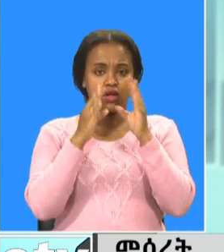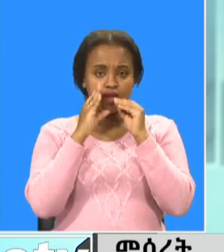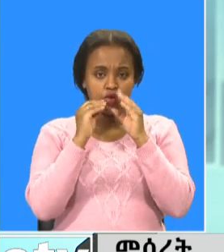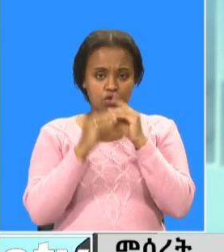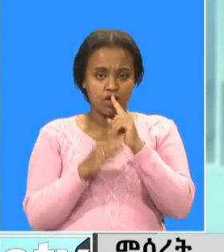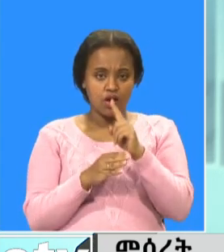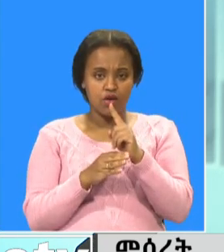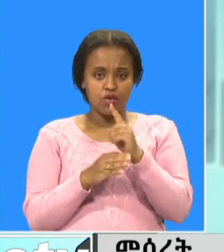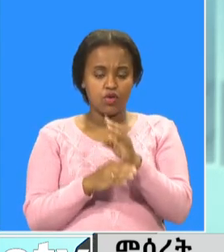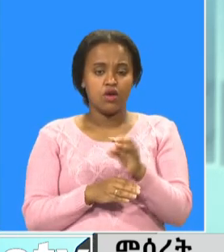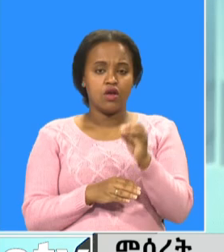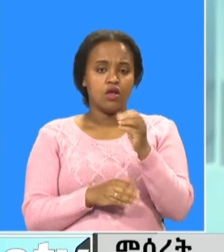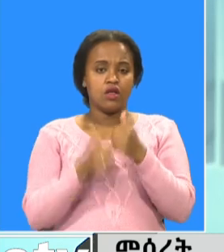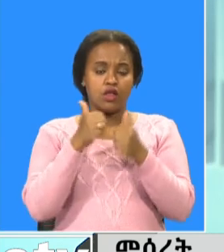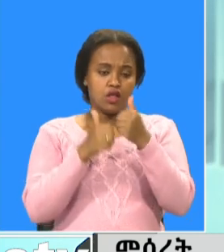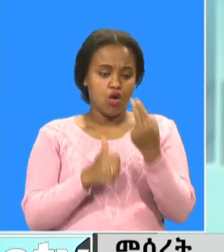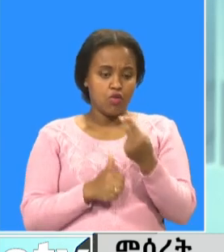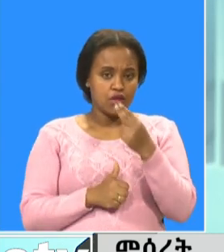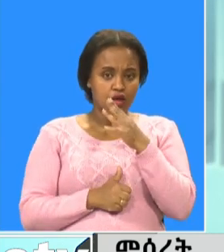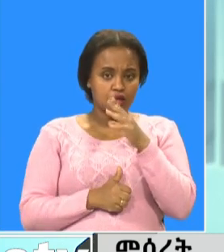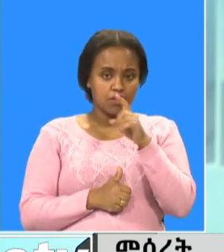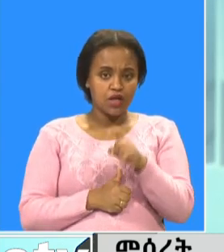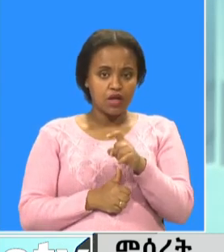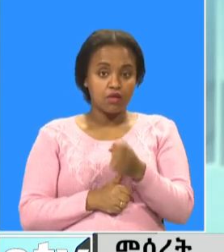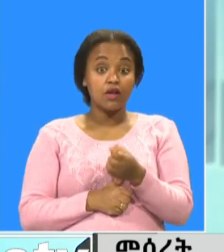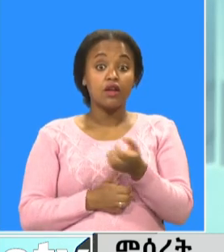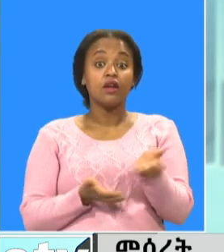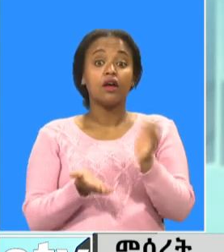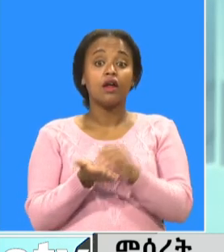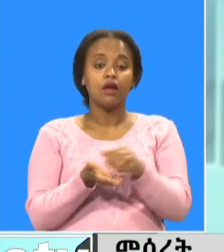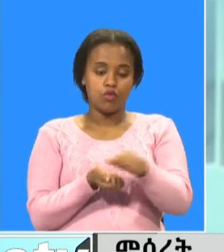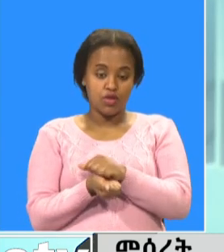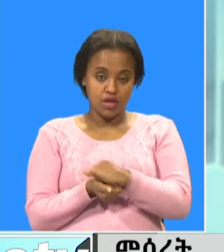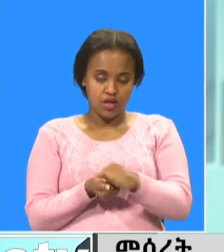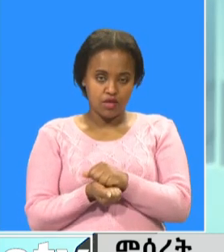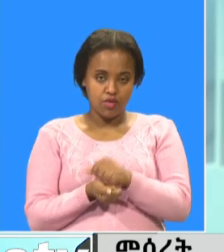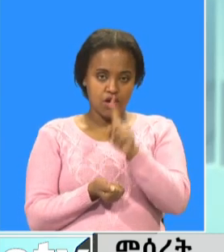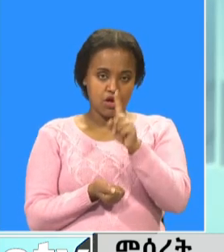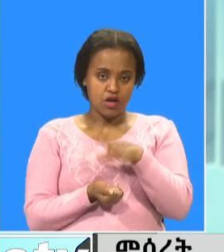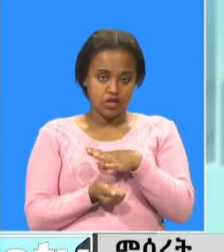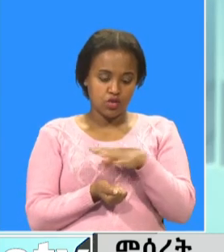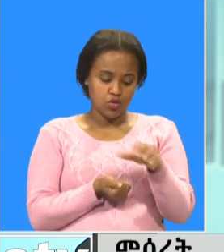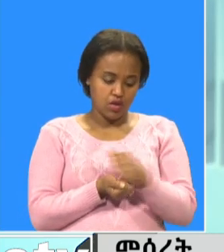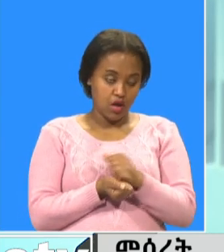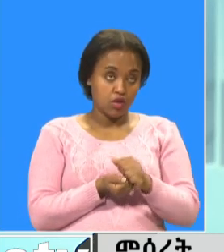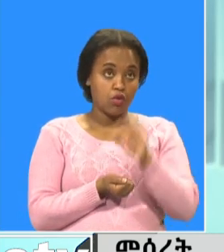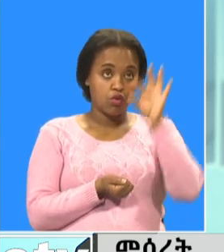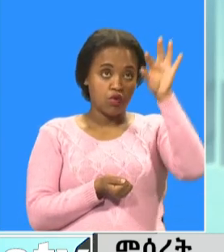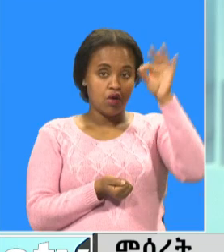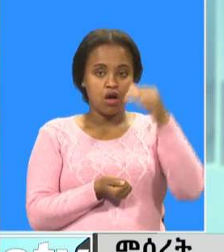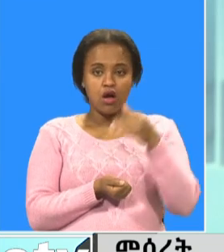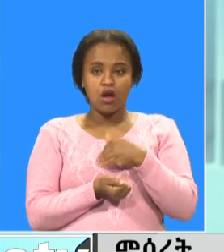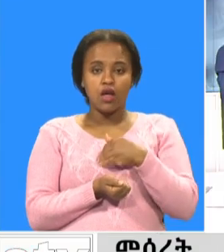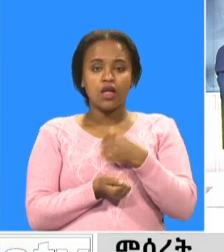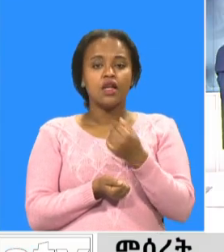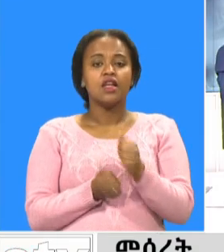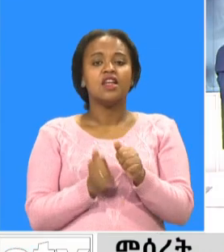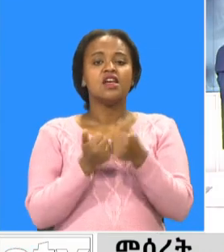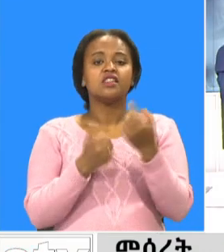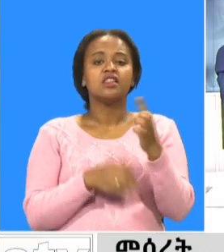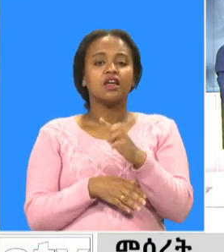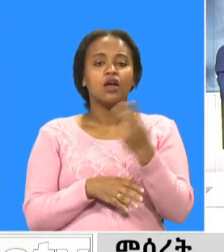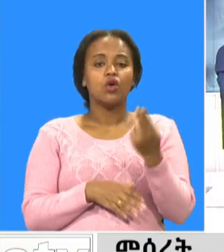ነው እና የትኛው ነው መጠቀም ያለብን? እንደገና ደግሞ ይታጠባል፣ አንዳንድ ሰው ጋር ታጥቦ እናየዋለን እና ለስንት ቀን ነው መጠቀም